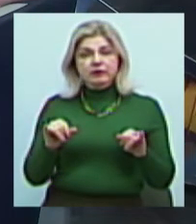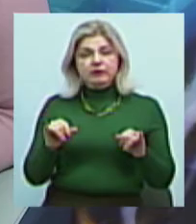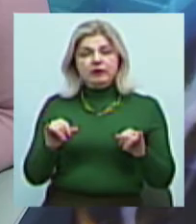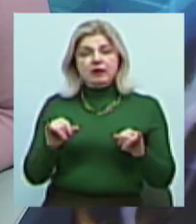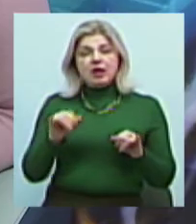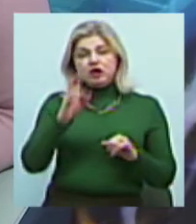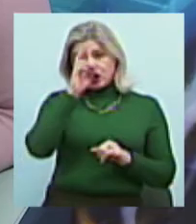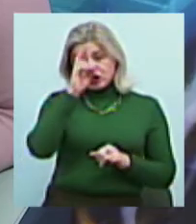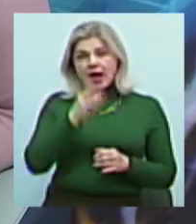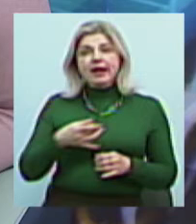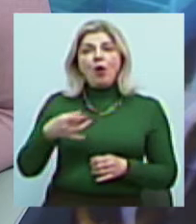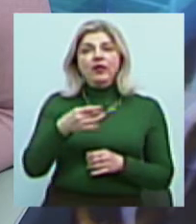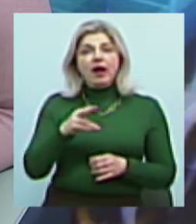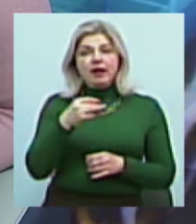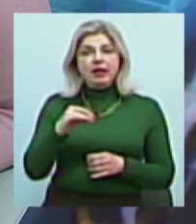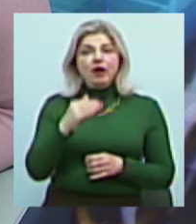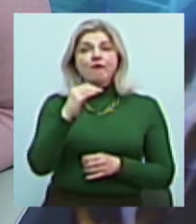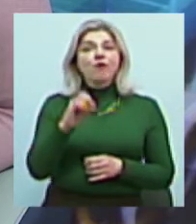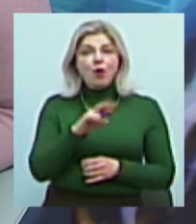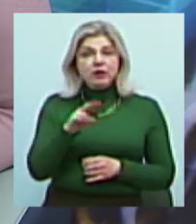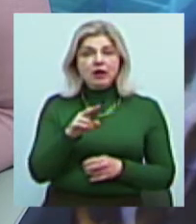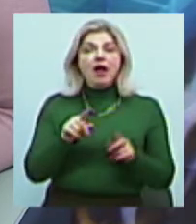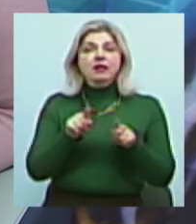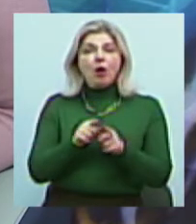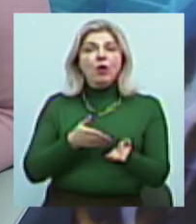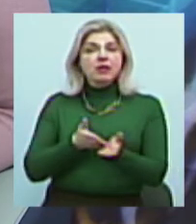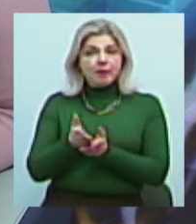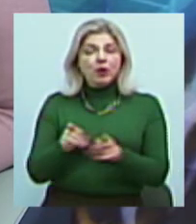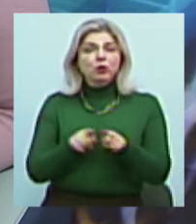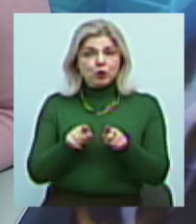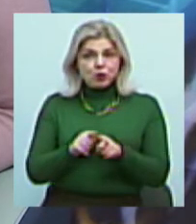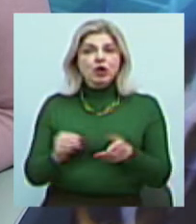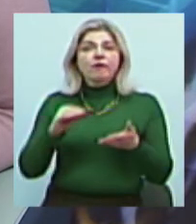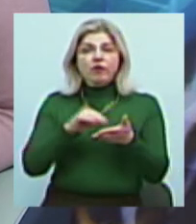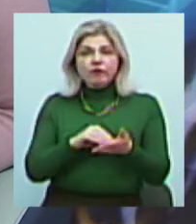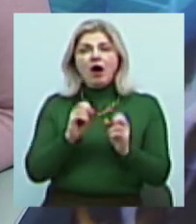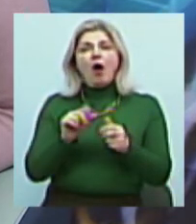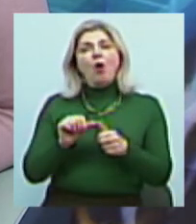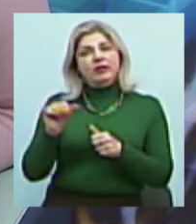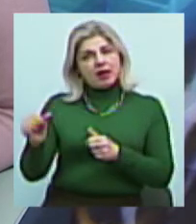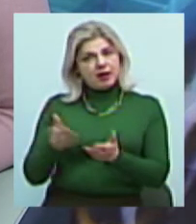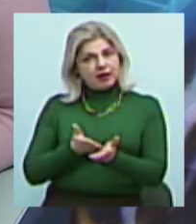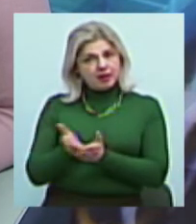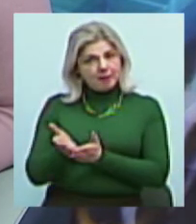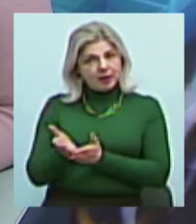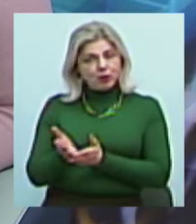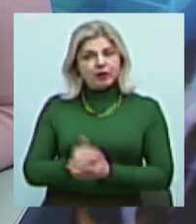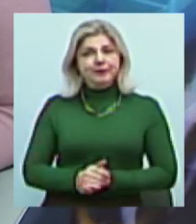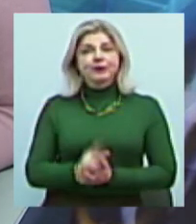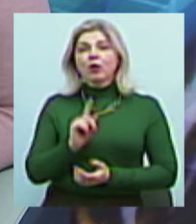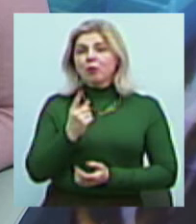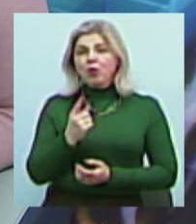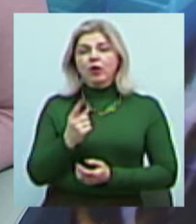Державного регіонального фонду, даний напрямок також визначено як окремий напрямок. Оскільки